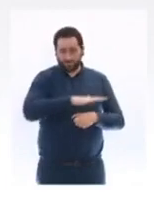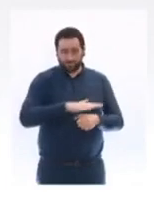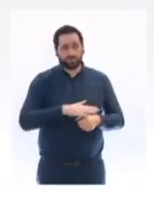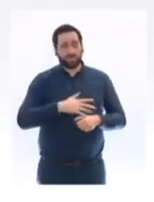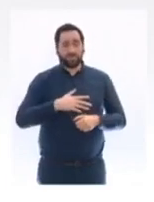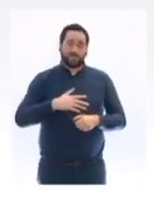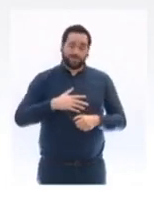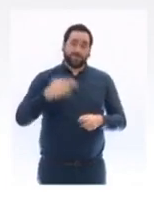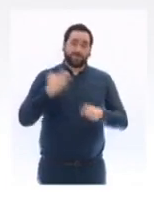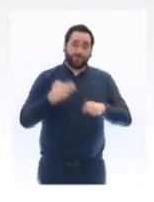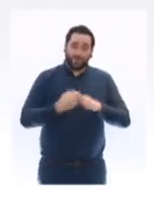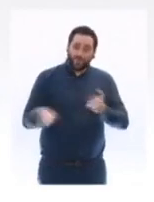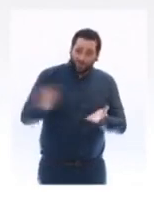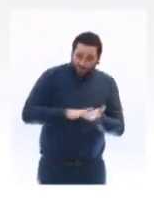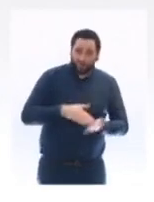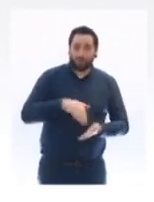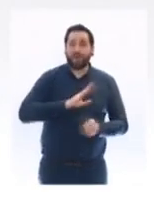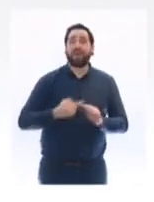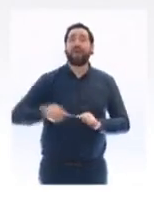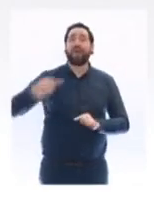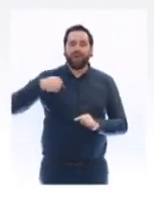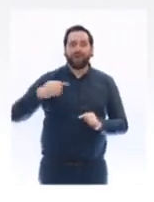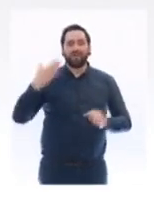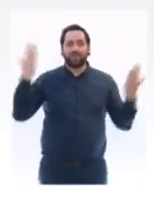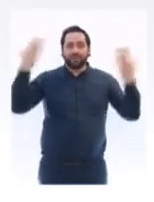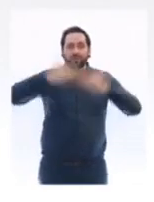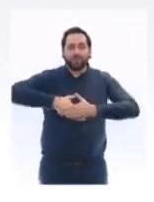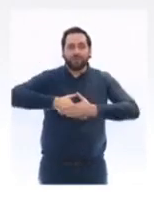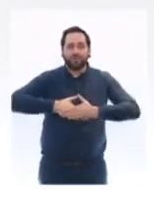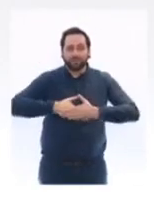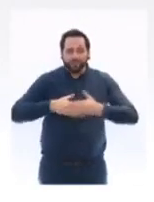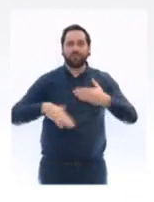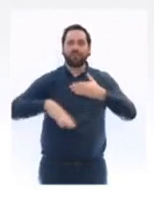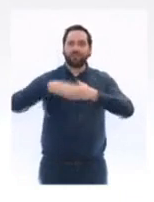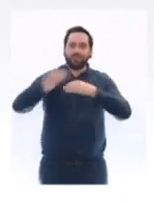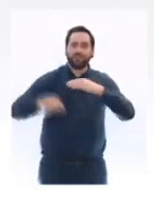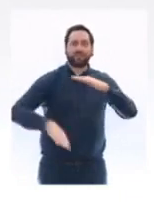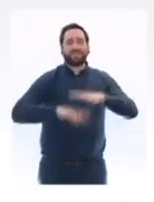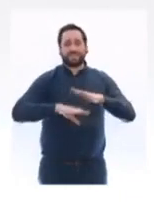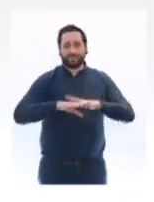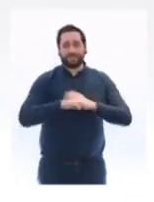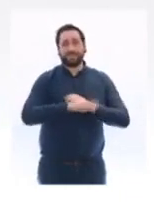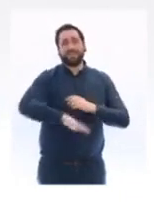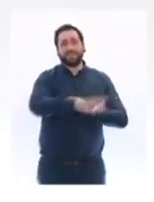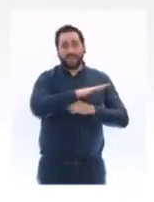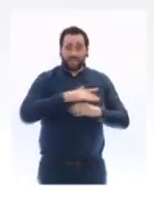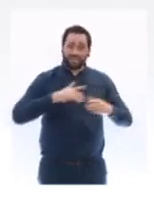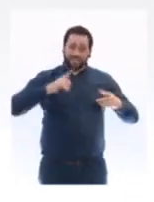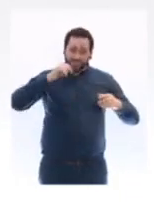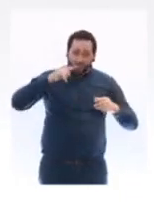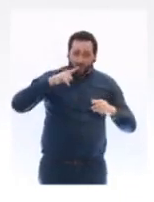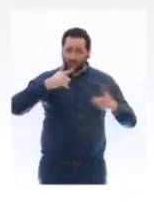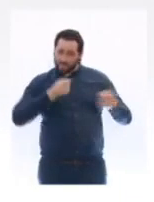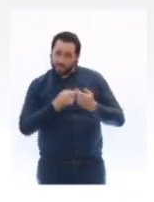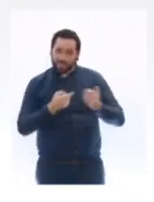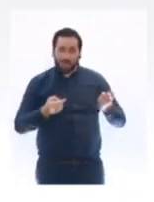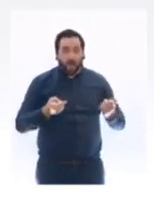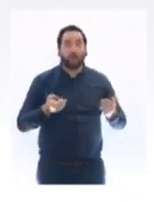la culture par des mesures sans précédent et sans équivalent dans le monde. Et nous continuerons